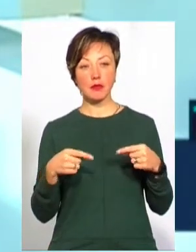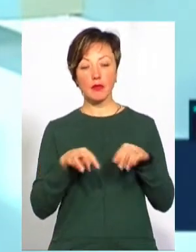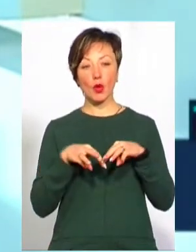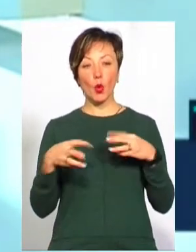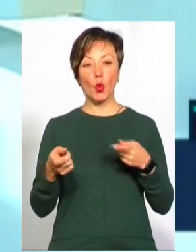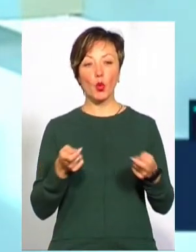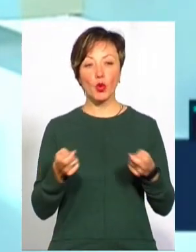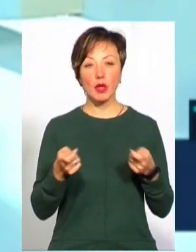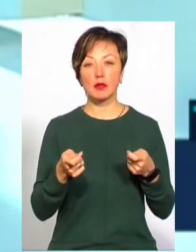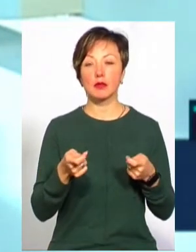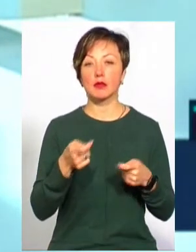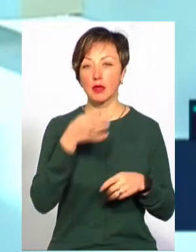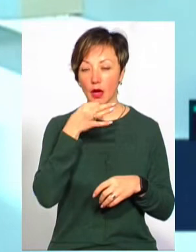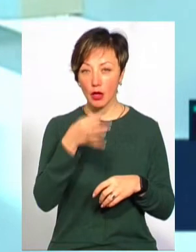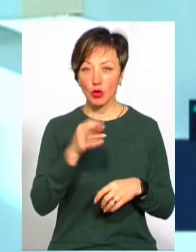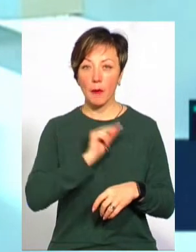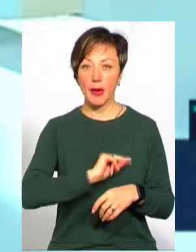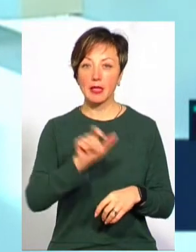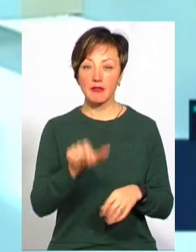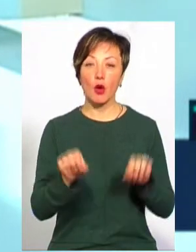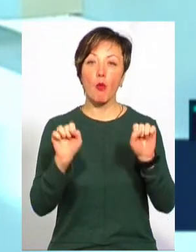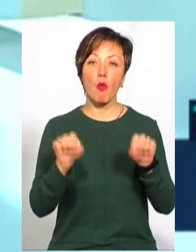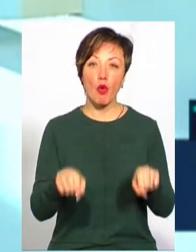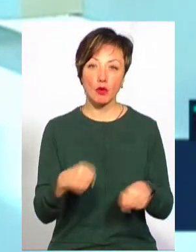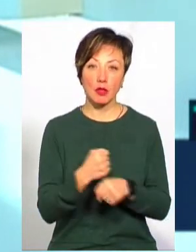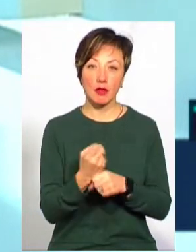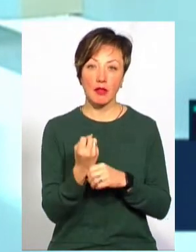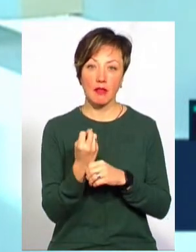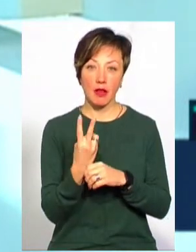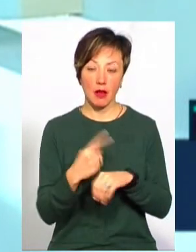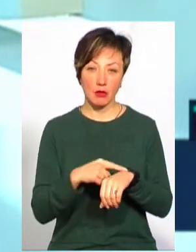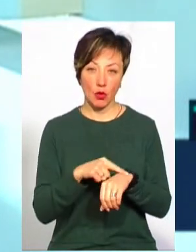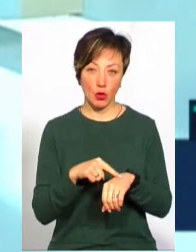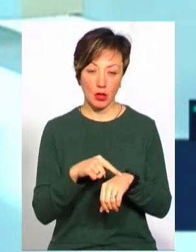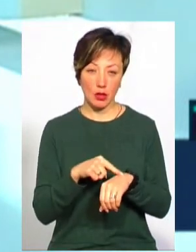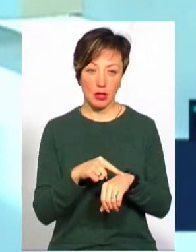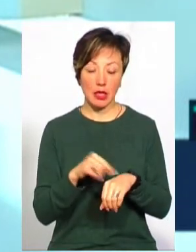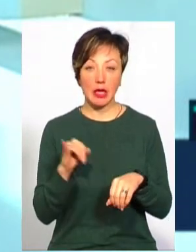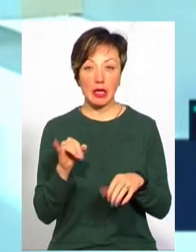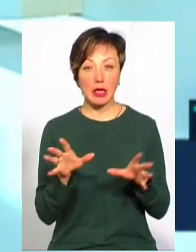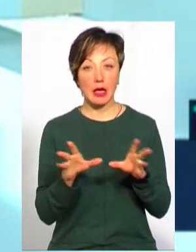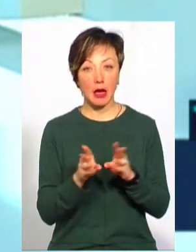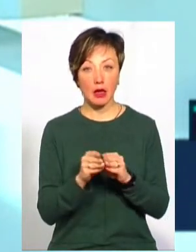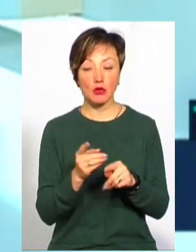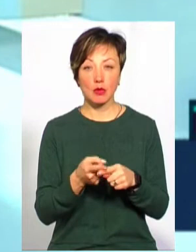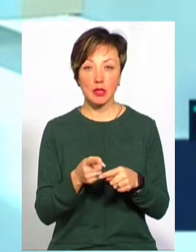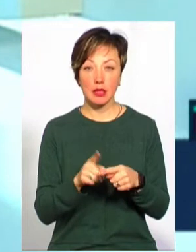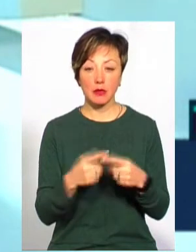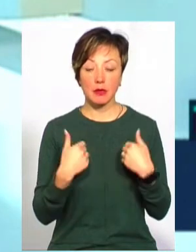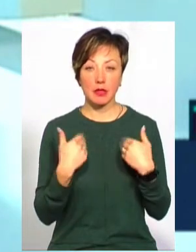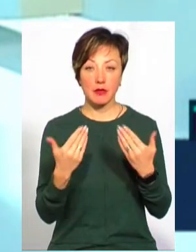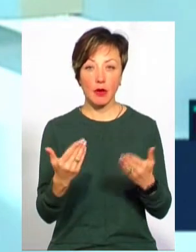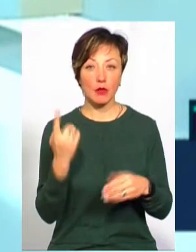Уряд каже про те, що працівник може працювати 12 годин. І разом з тим, ми з